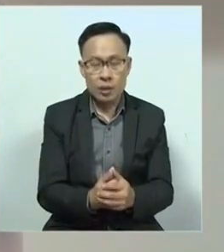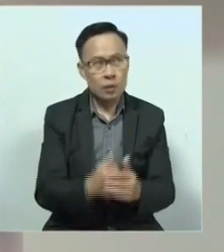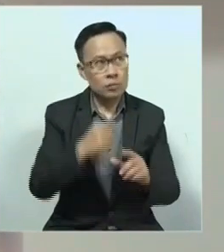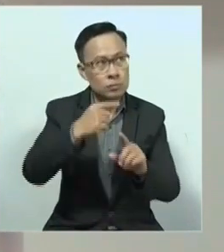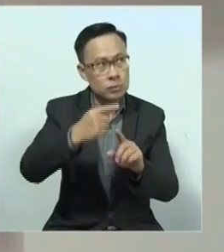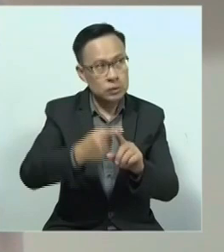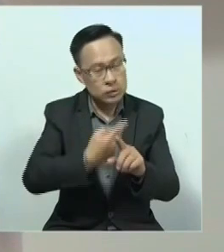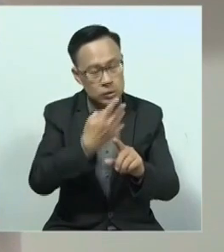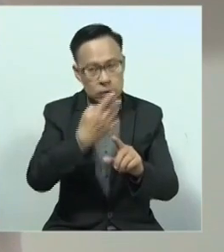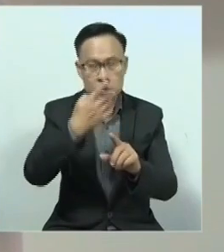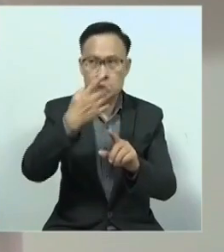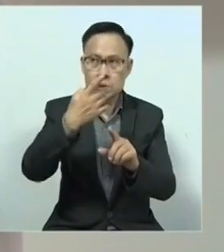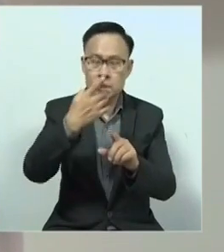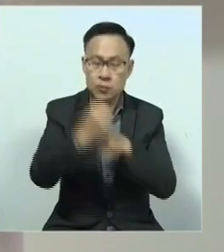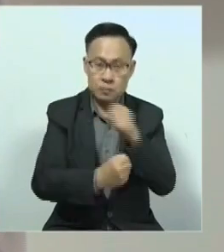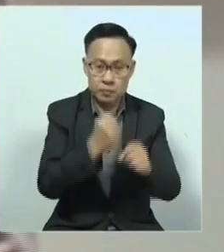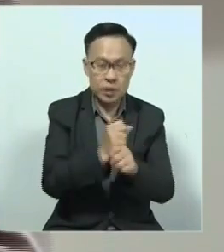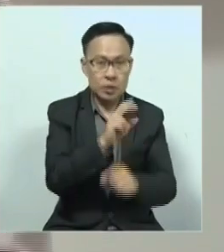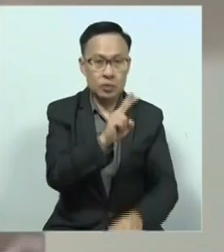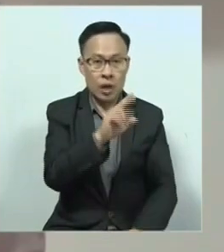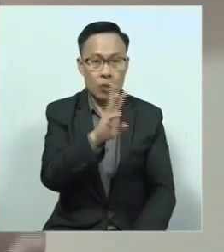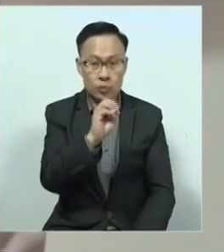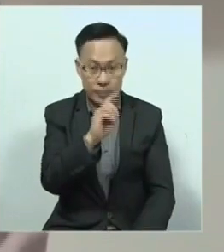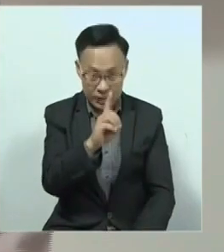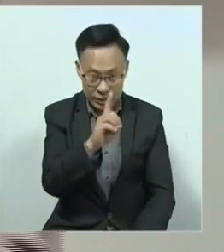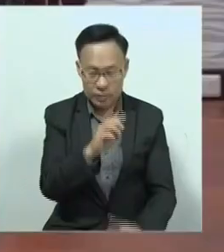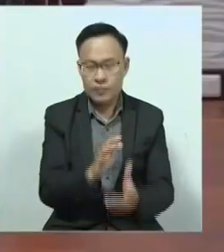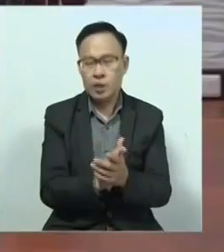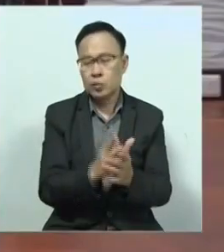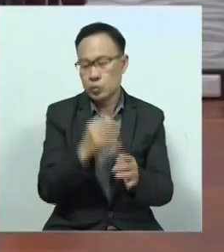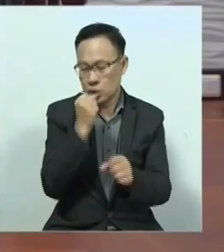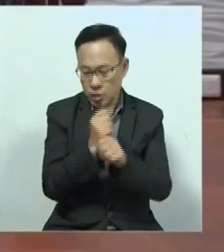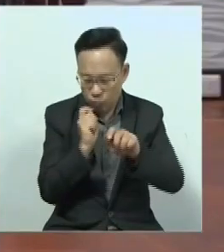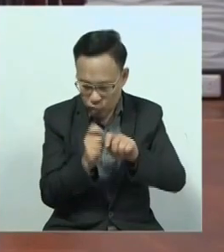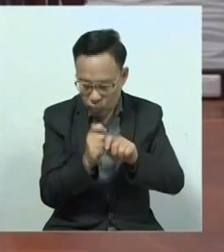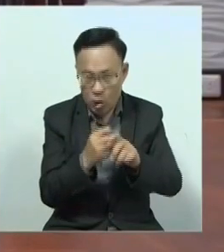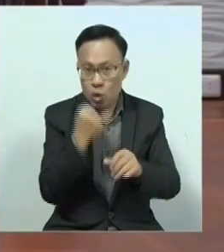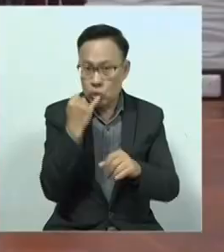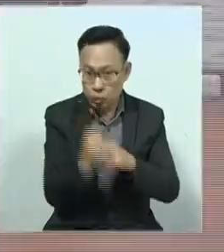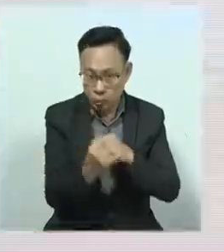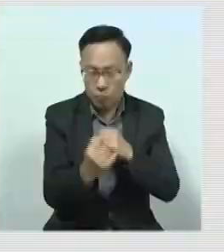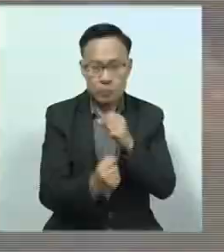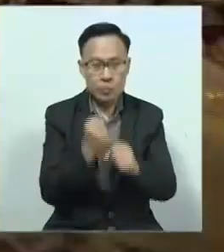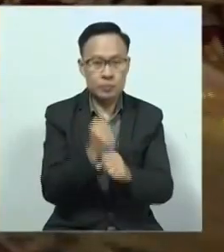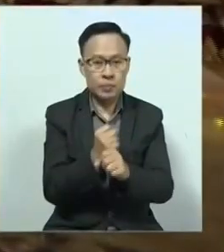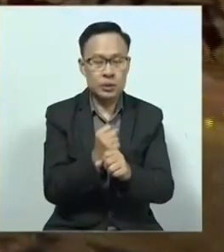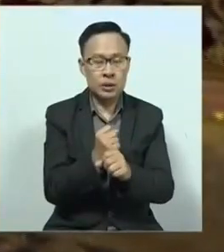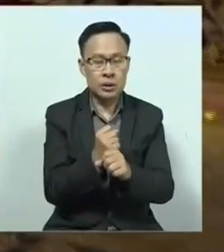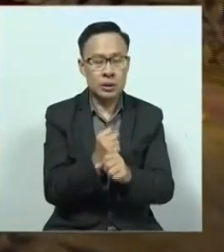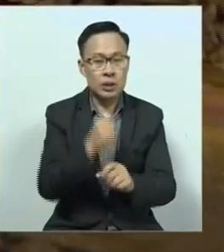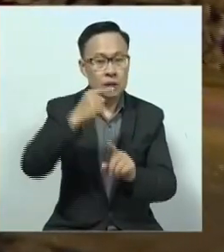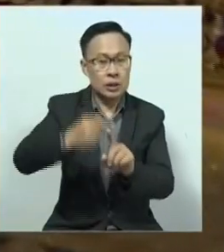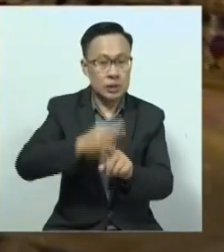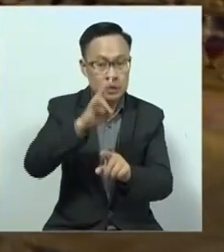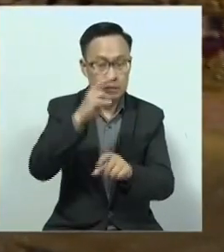61หลังจากนั้นเนี่ยทำแค่ตัวเรือนะครับ แค่เรื่องโครงสร้าง แค่โครงสร้างเท่านั้นเองจากนั้นก็ส่ง